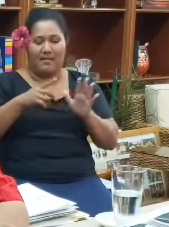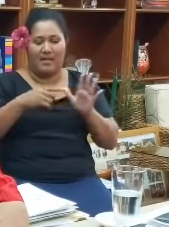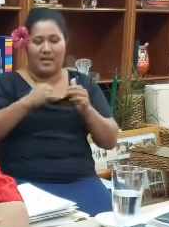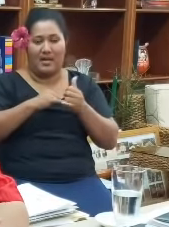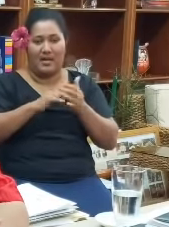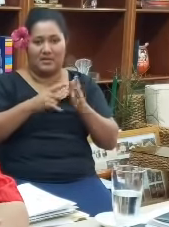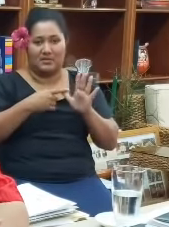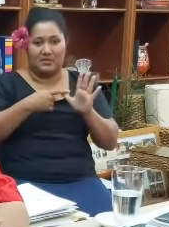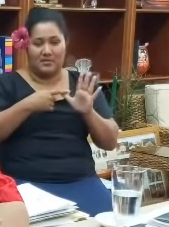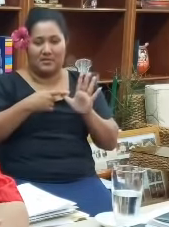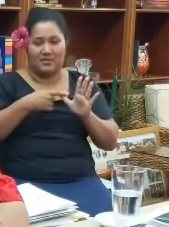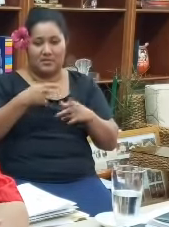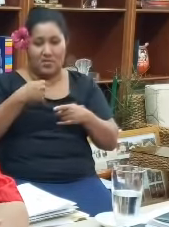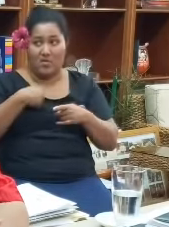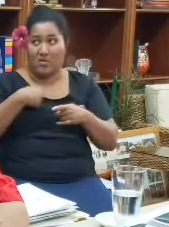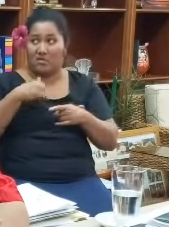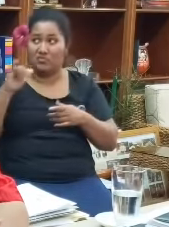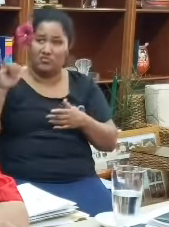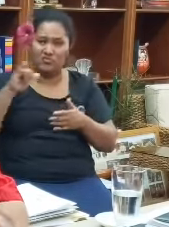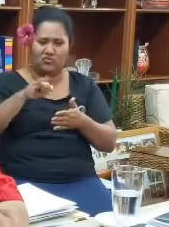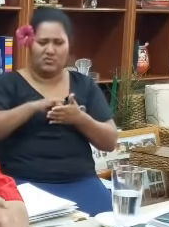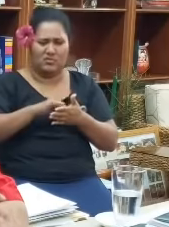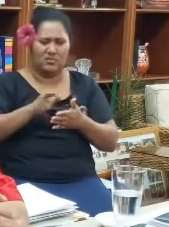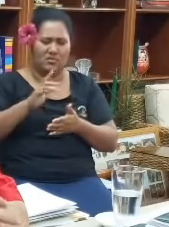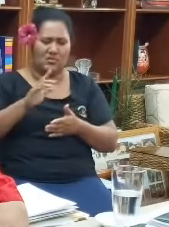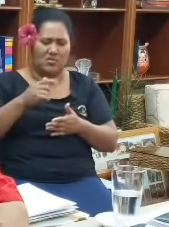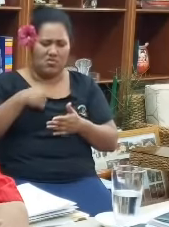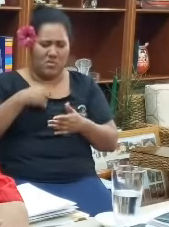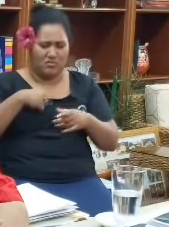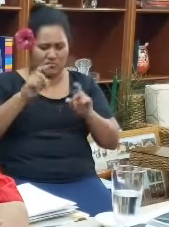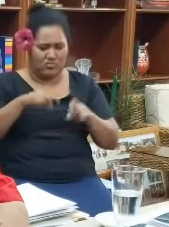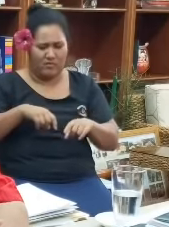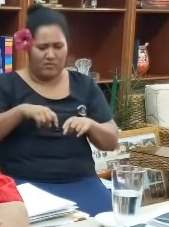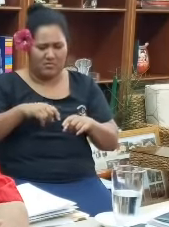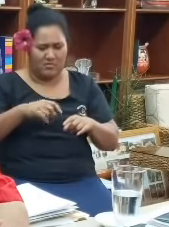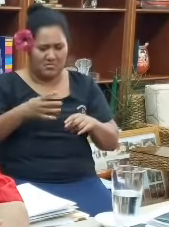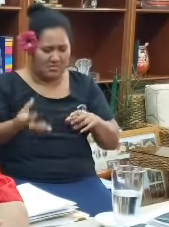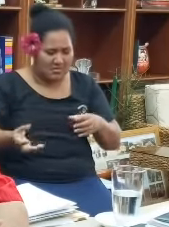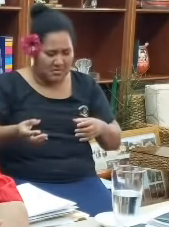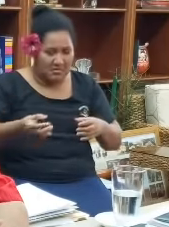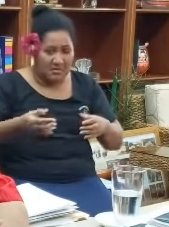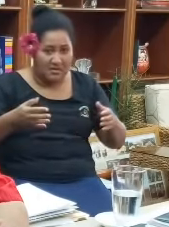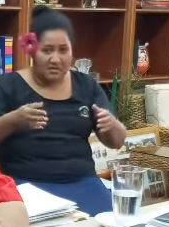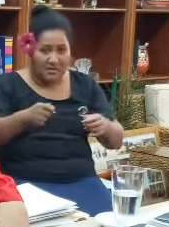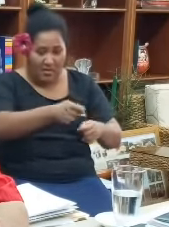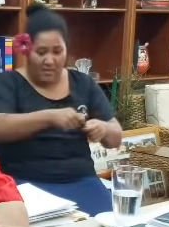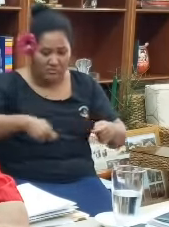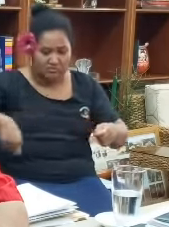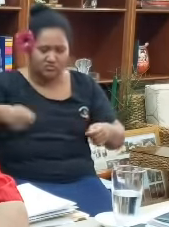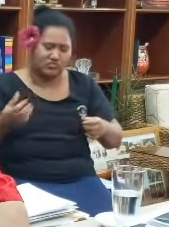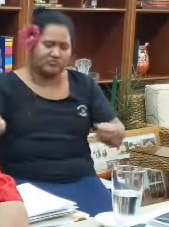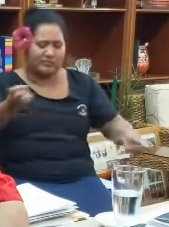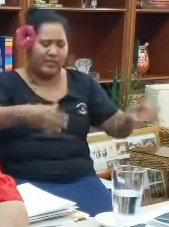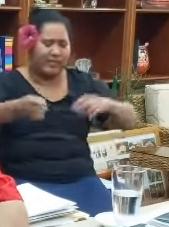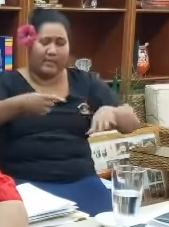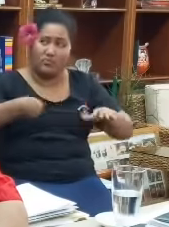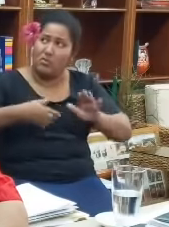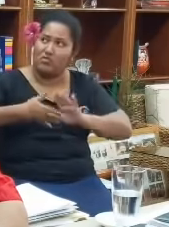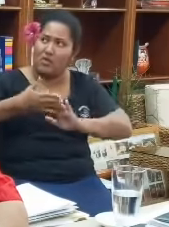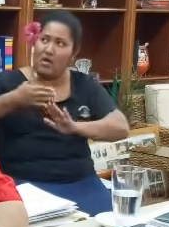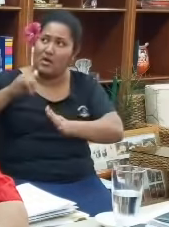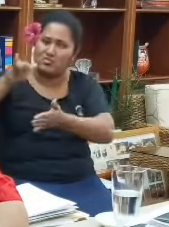o vo imailo e lo potuta pena lo alto pa o le apu e lo va e la ke